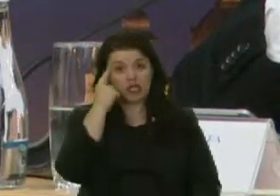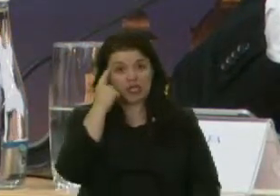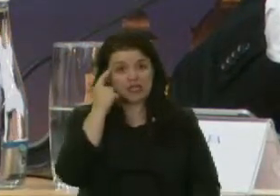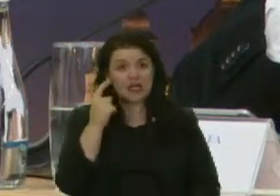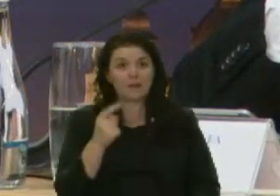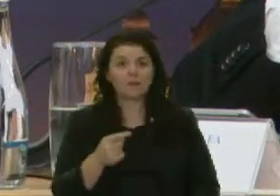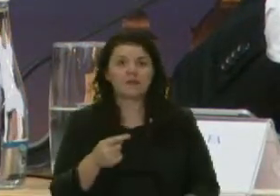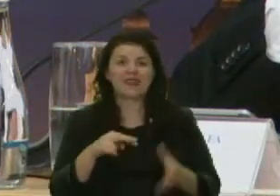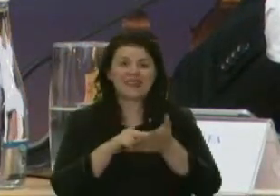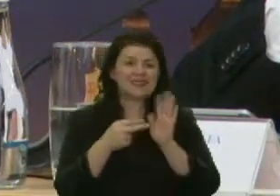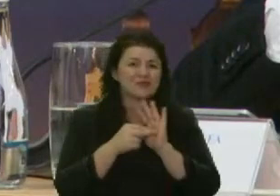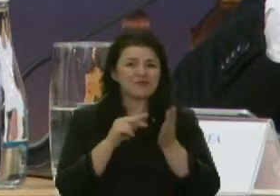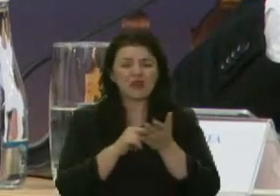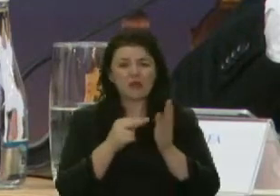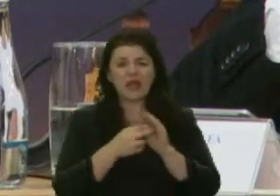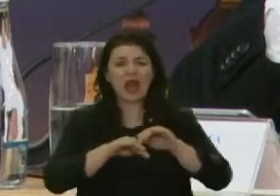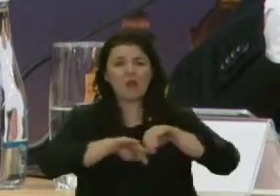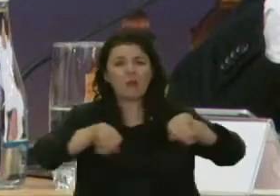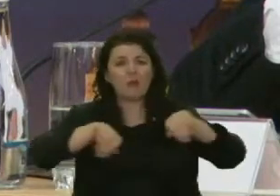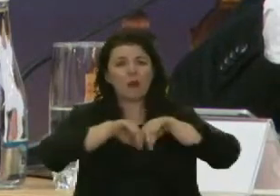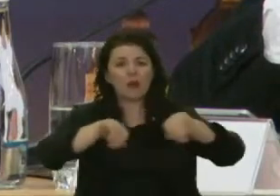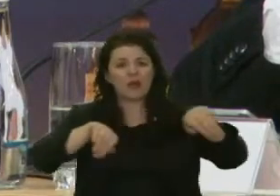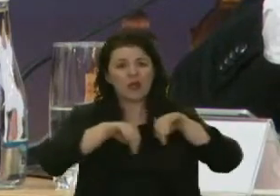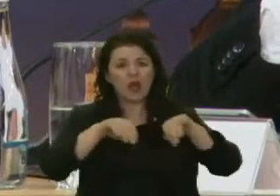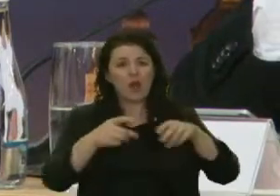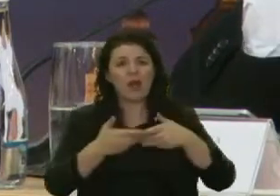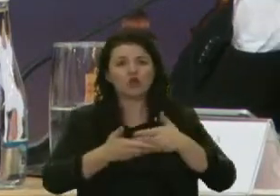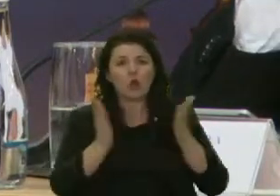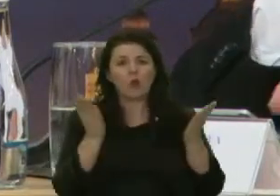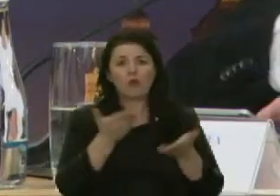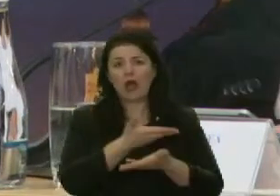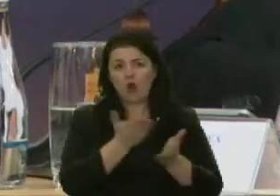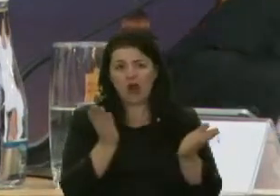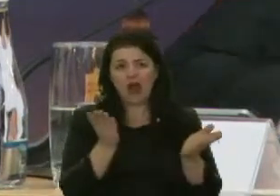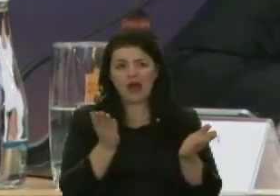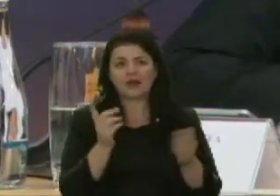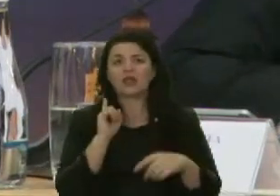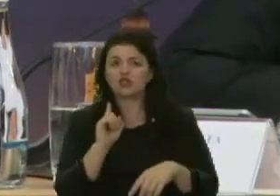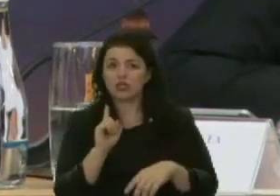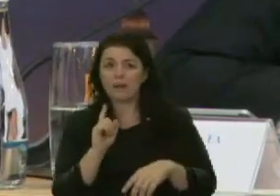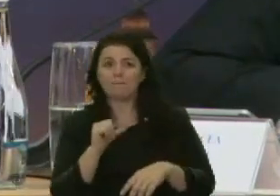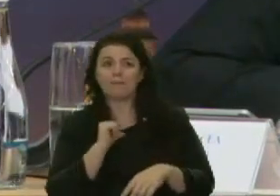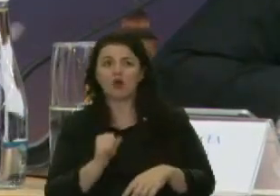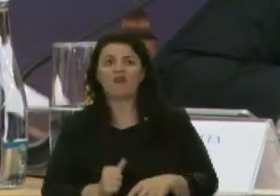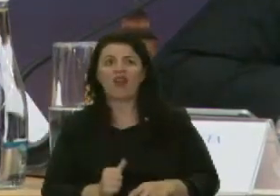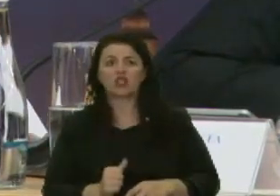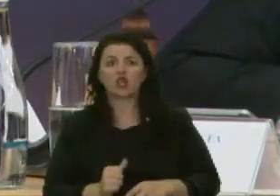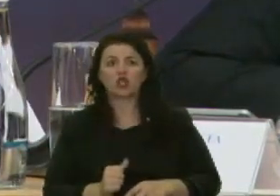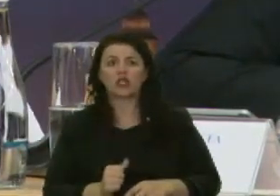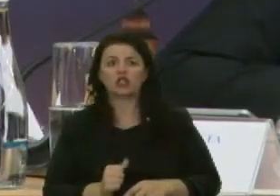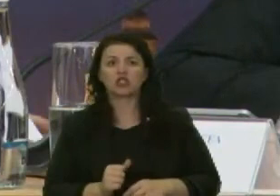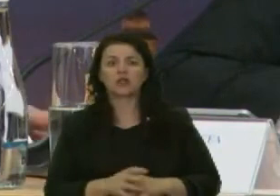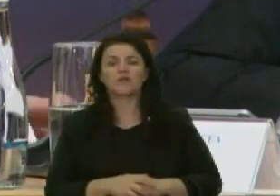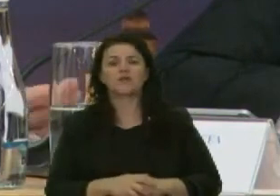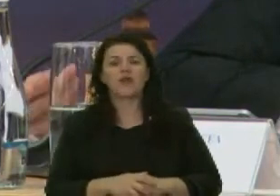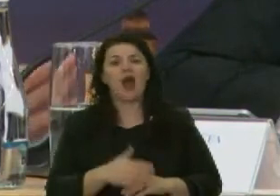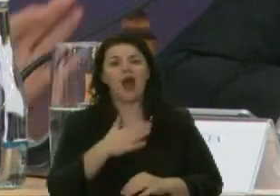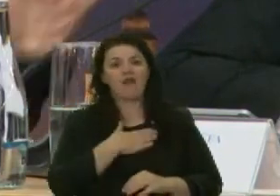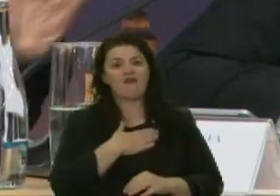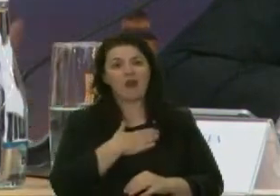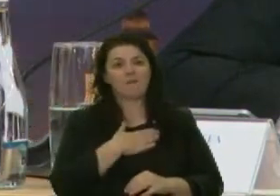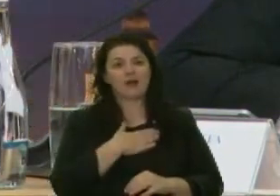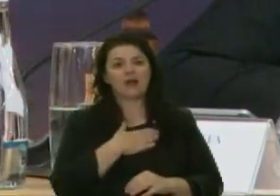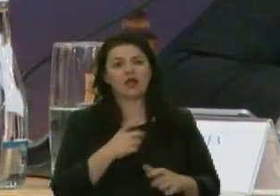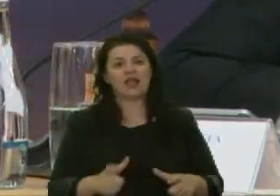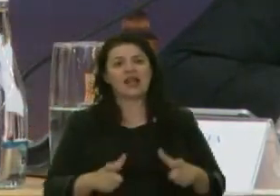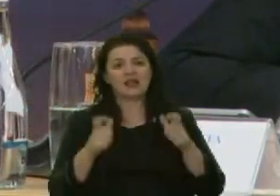un reper de infrastructură în materie de natație din România atât pentru publicul larg cât și pentru profesioniști Ăă vom avea o va